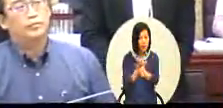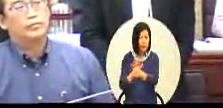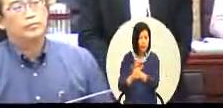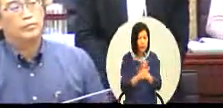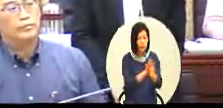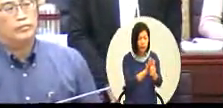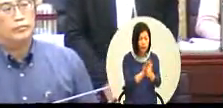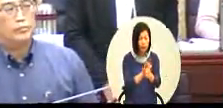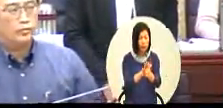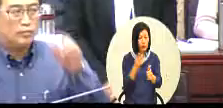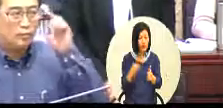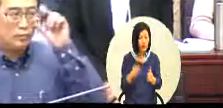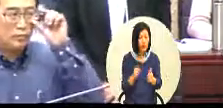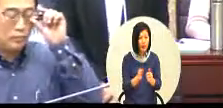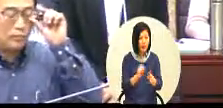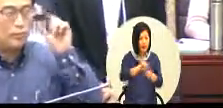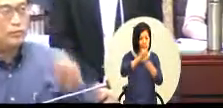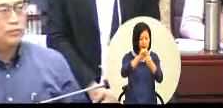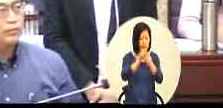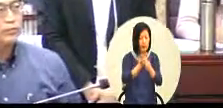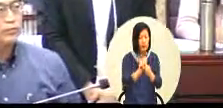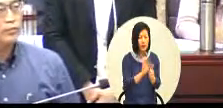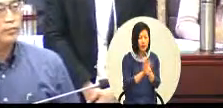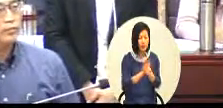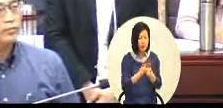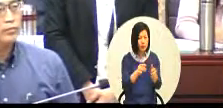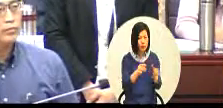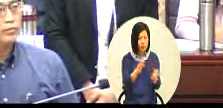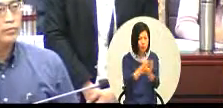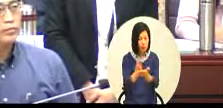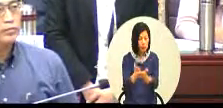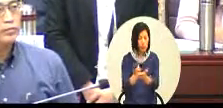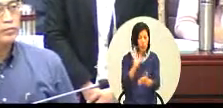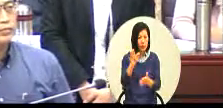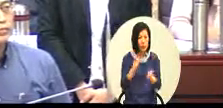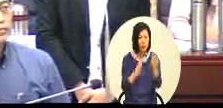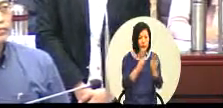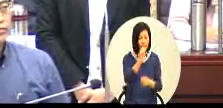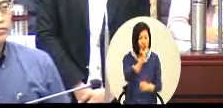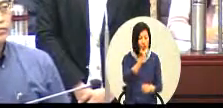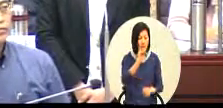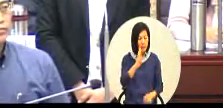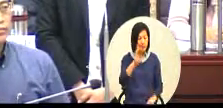跟扩大了服务的项目，还有把那个设了 ABC